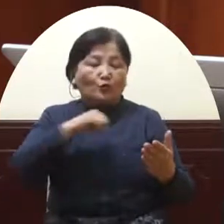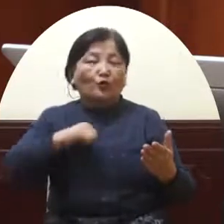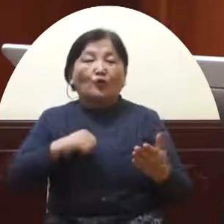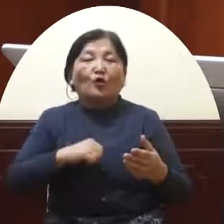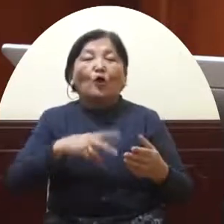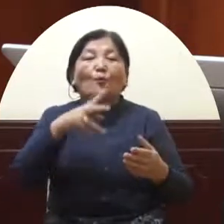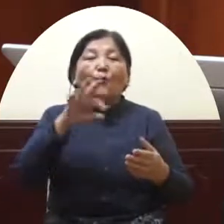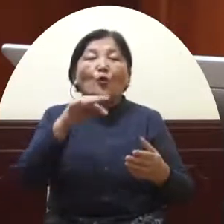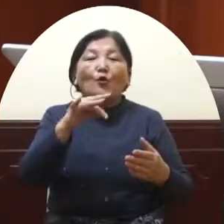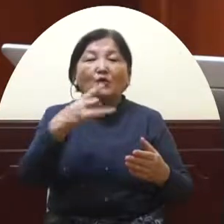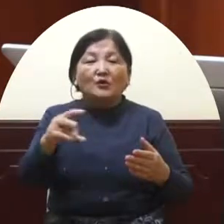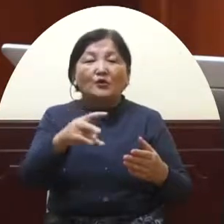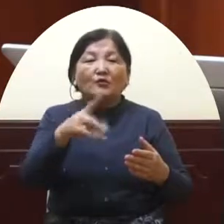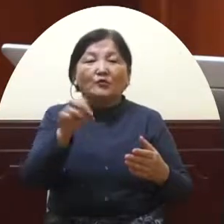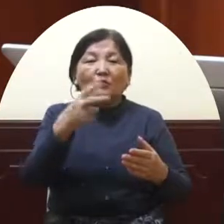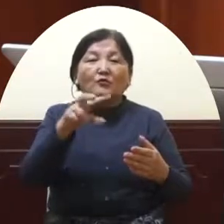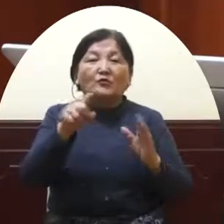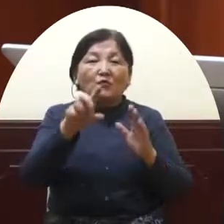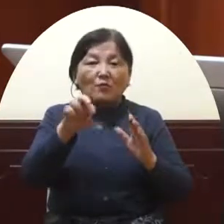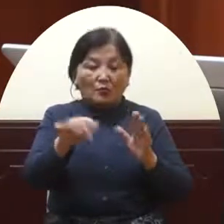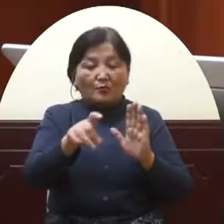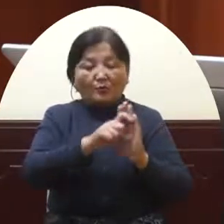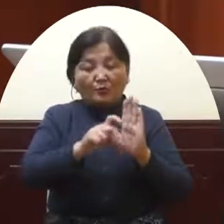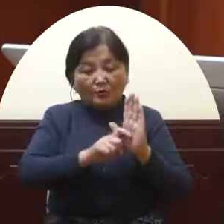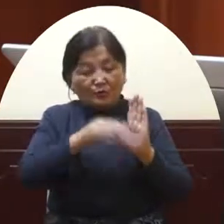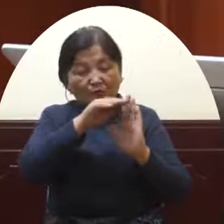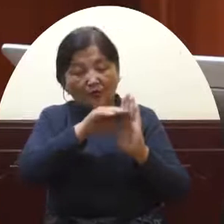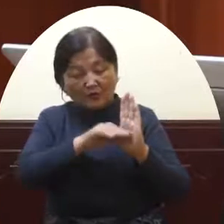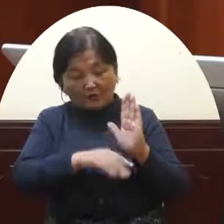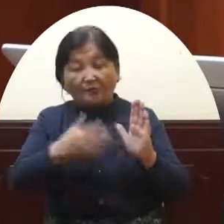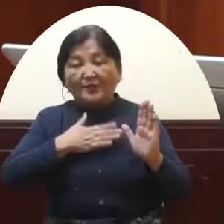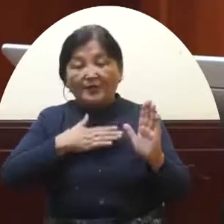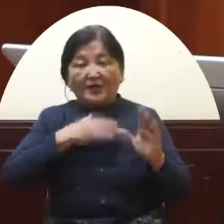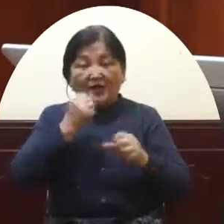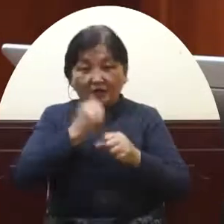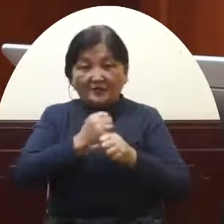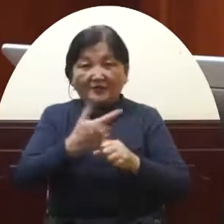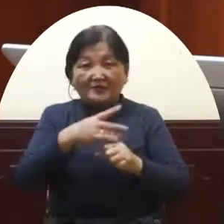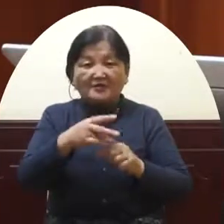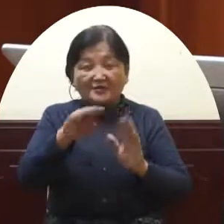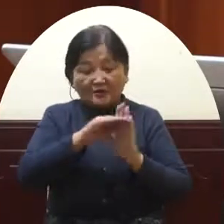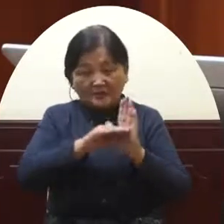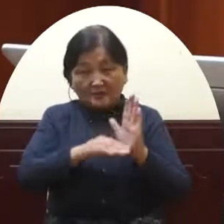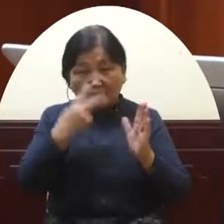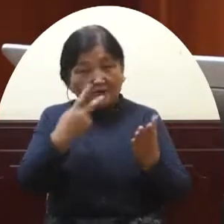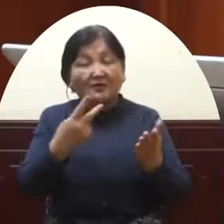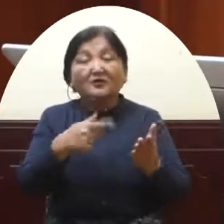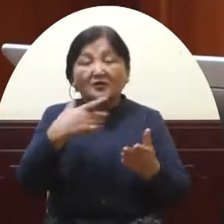Гэтэл улс төрийн намуудын нөгөө ялгаатай байх, баруун зүүн, социал демократ, либерал байх үнэт зүйлийн ялгаа улс төрийн намуудад ерөөсөй байхгүй